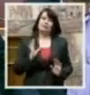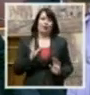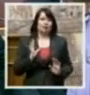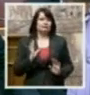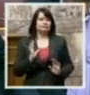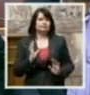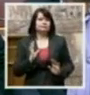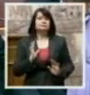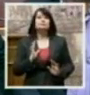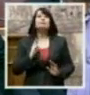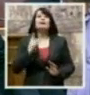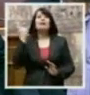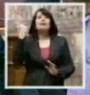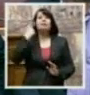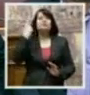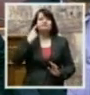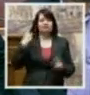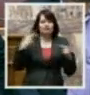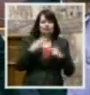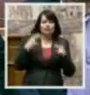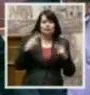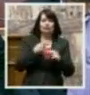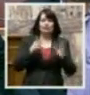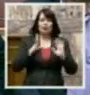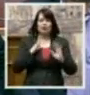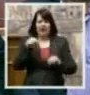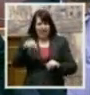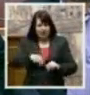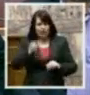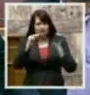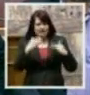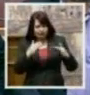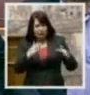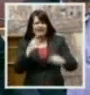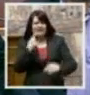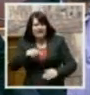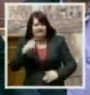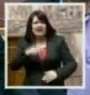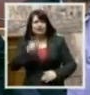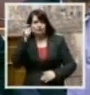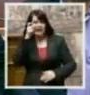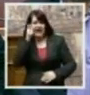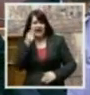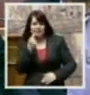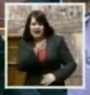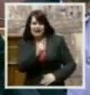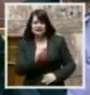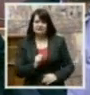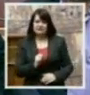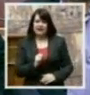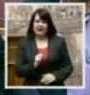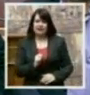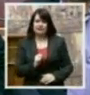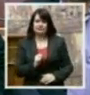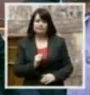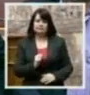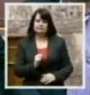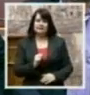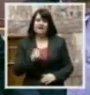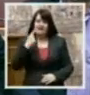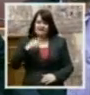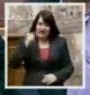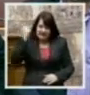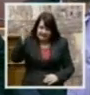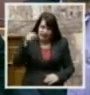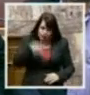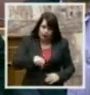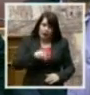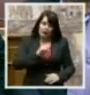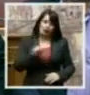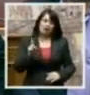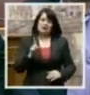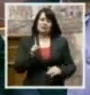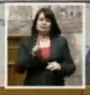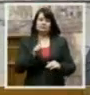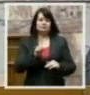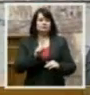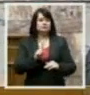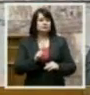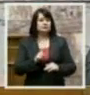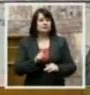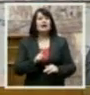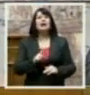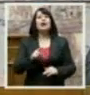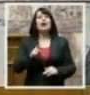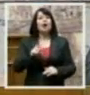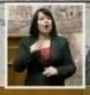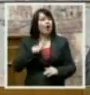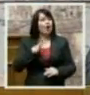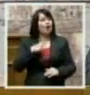χαρακτηρισμός αναξιόπιστος. Δεν θα μου κάνετε λογοκρισία. Σας παρακαλώ πάρα πολύ. Δεν έχετε αυτό Κακλαμάνη. Το δικαίωμα να μιλάτε όσο